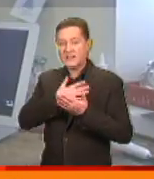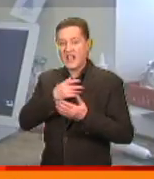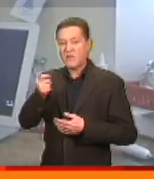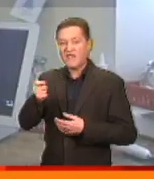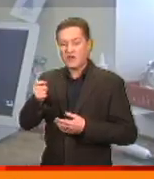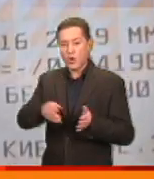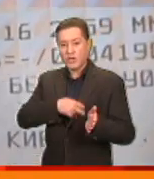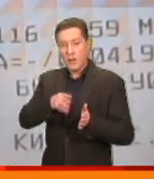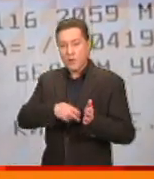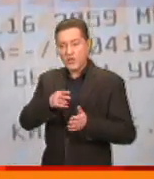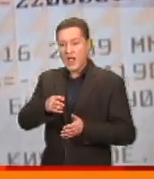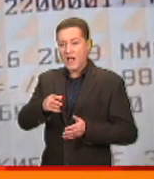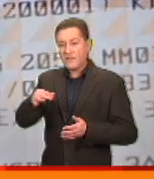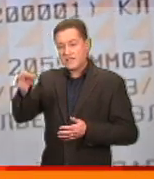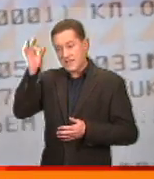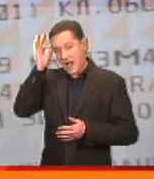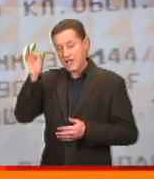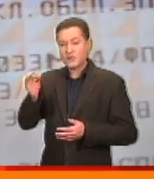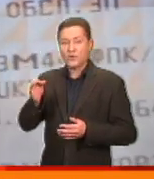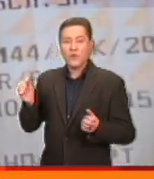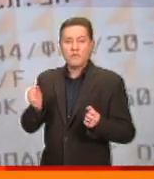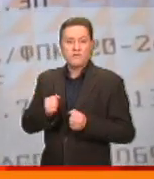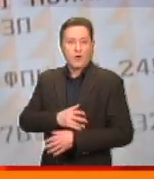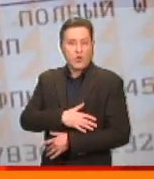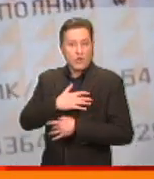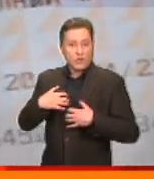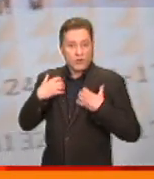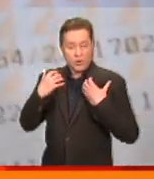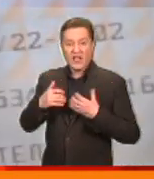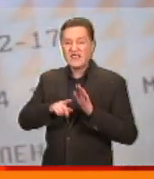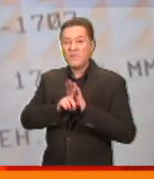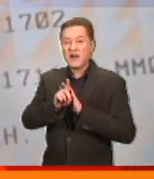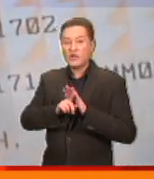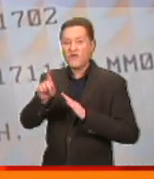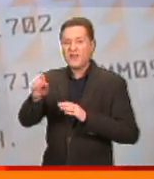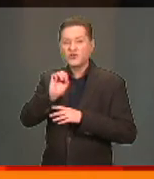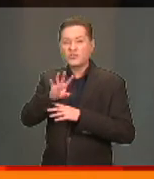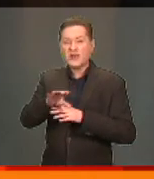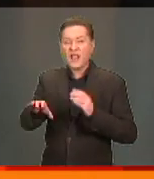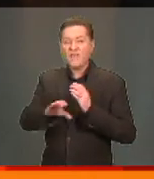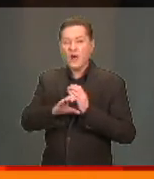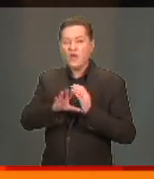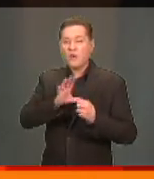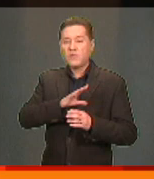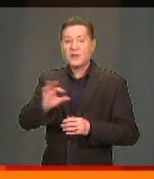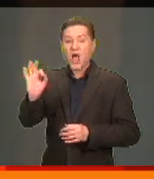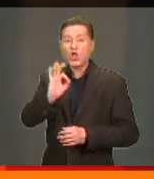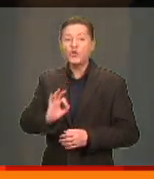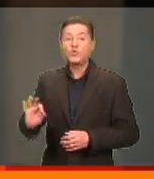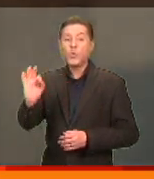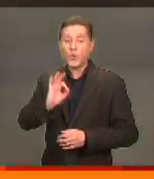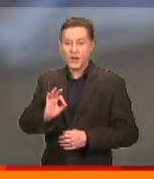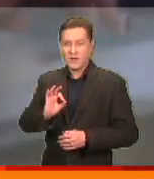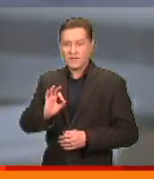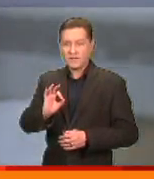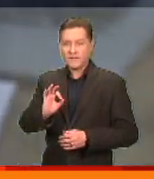на потяг. Каже, від самої згадки – холодок шкірою. Температура у їхньому 14-му вагоні була близькою до нуля.